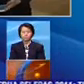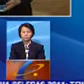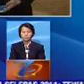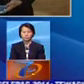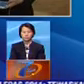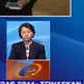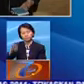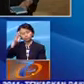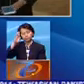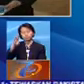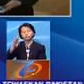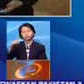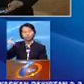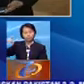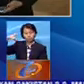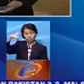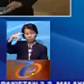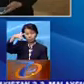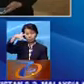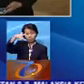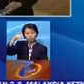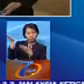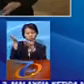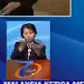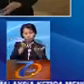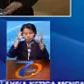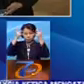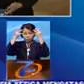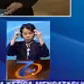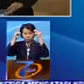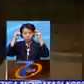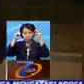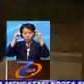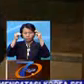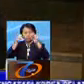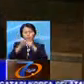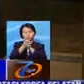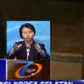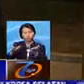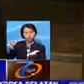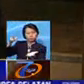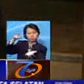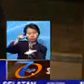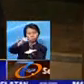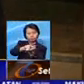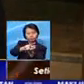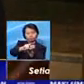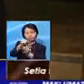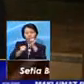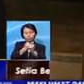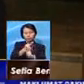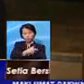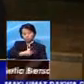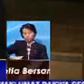Ivan, Hanim, pesawat khas yang membawa Perdana Menteri Datuk Seri Najib Tun Razak selamat mendarat di lapangan terbang antarabangsa